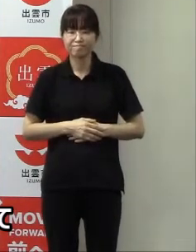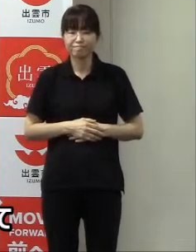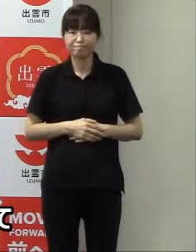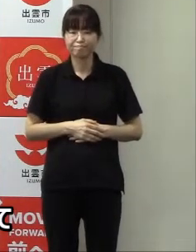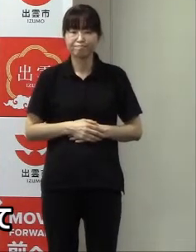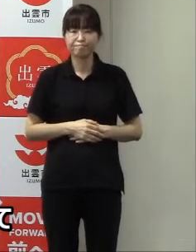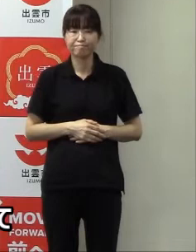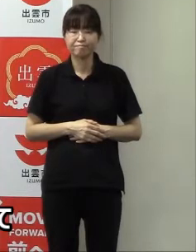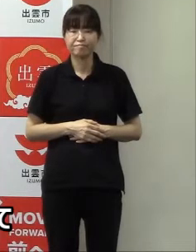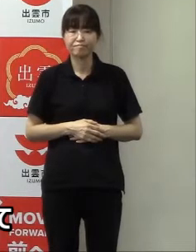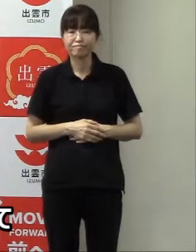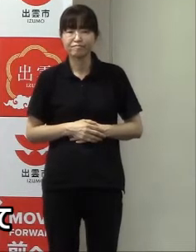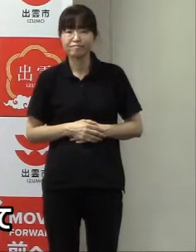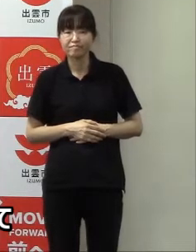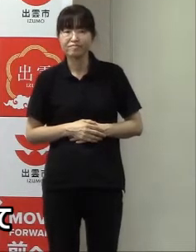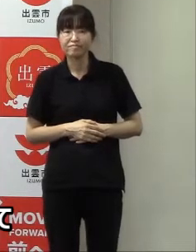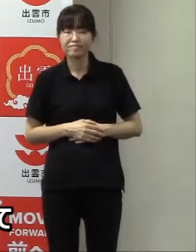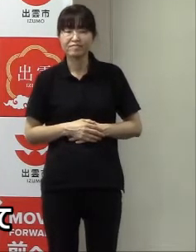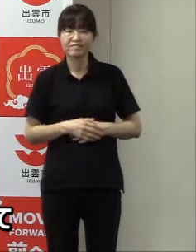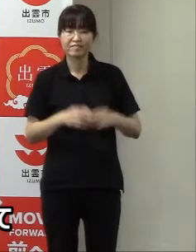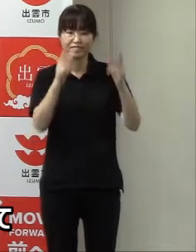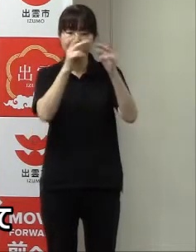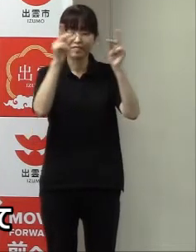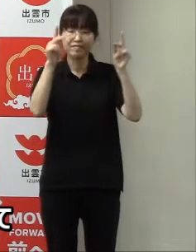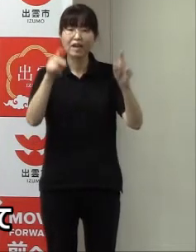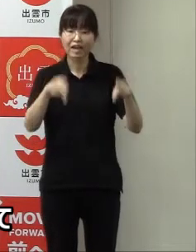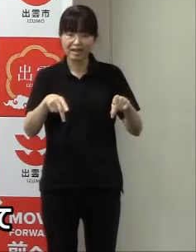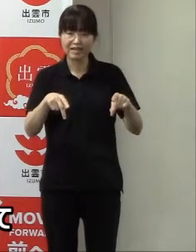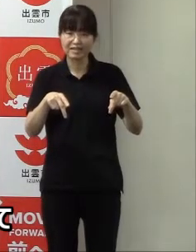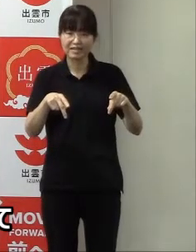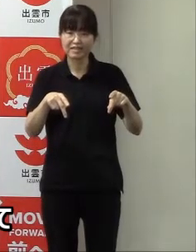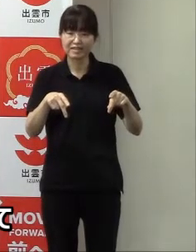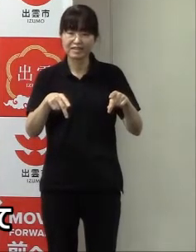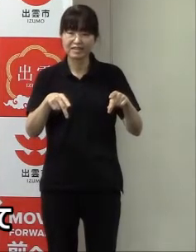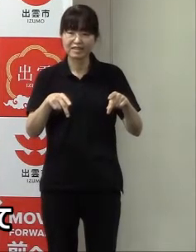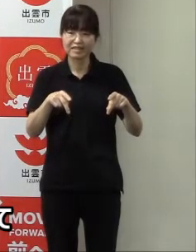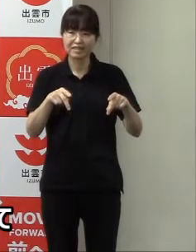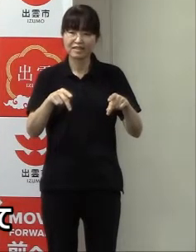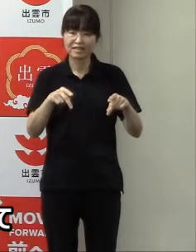思います。 これに関連して、課題として見えてきたものっていうのはございます